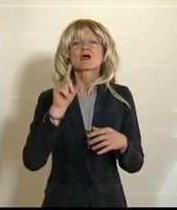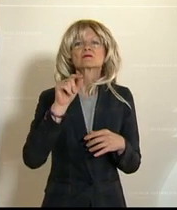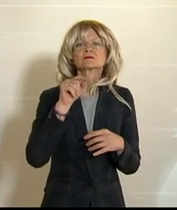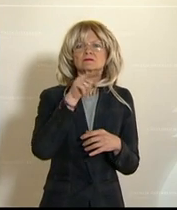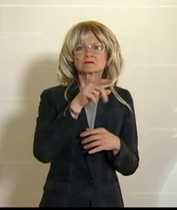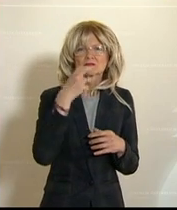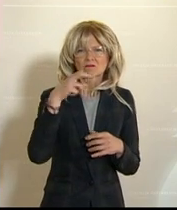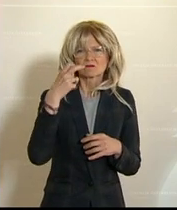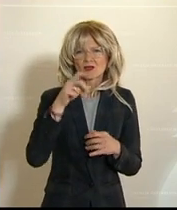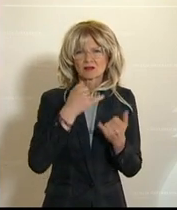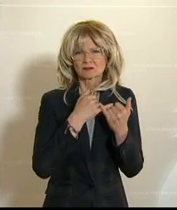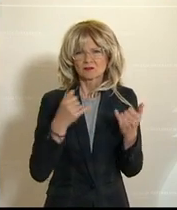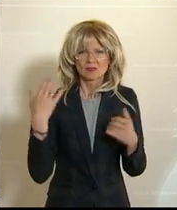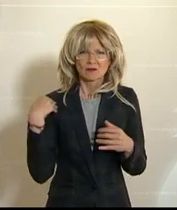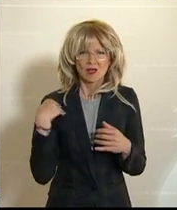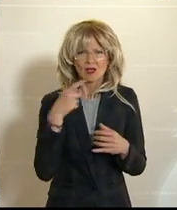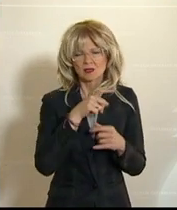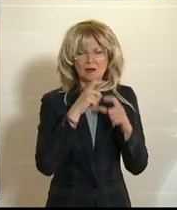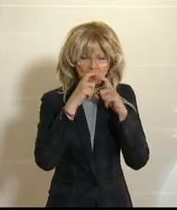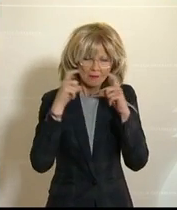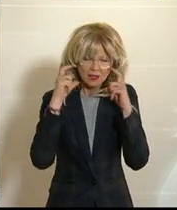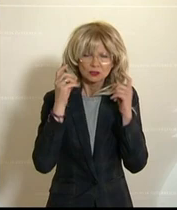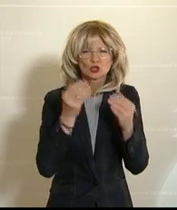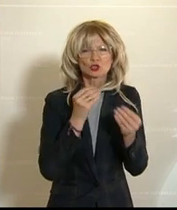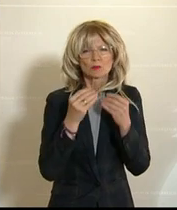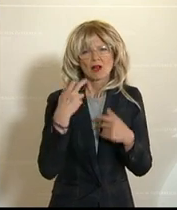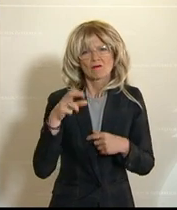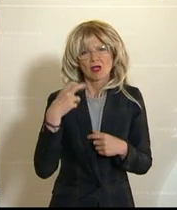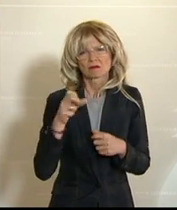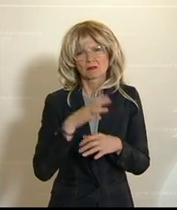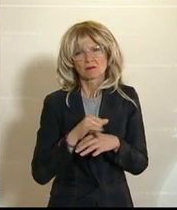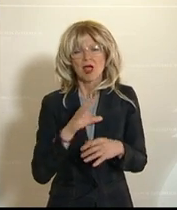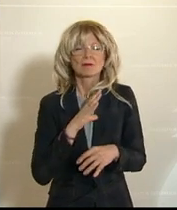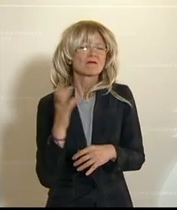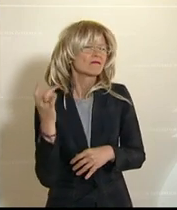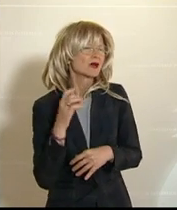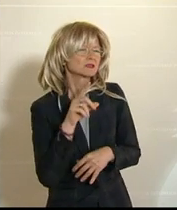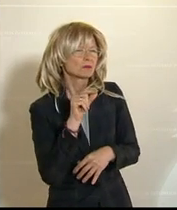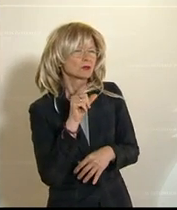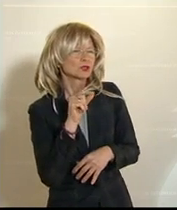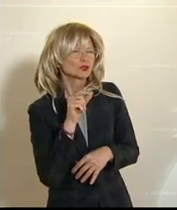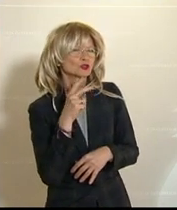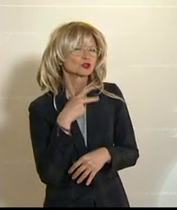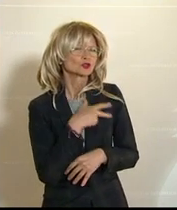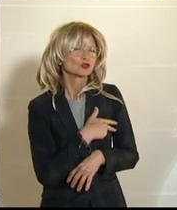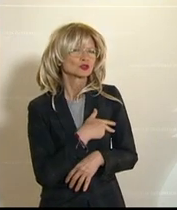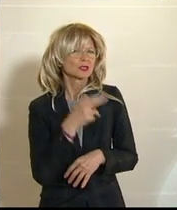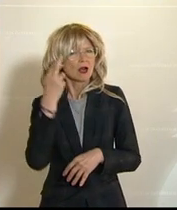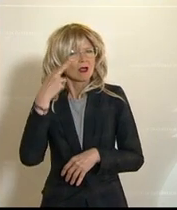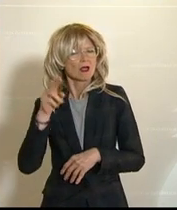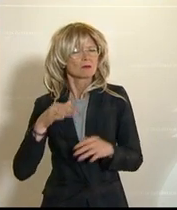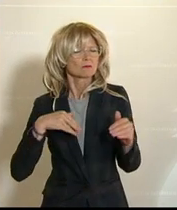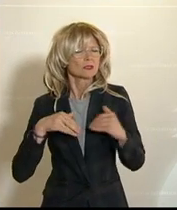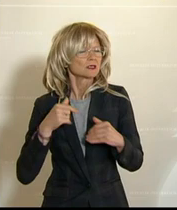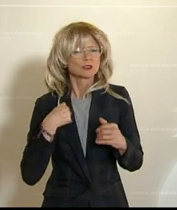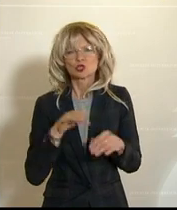das Spiel weiter mit Ihrer Maske. Aber was das sozial bedeutet, Herr Minister, das spüre ich nicht. Auch in den Ausschüssen,